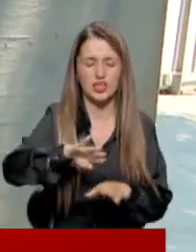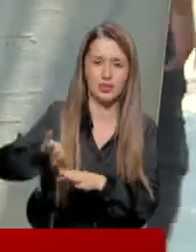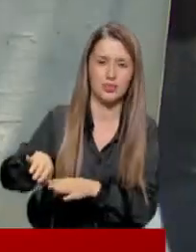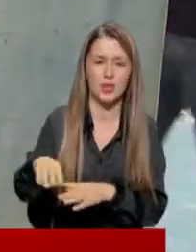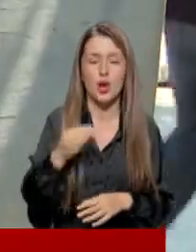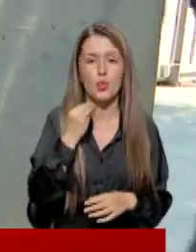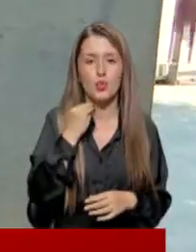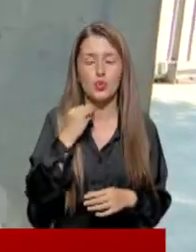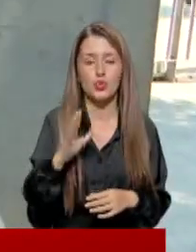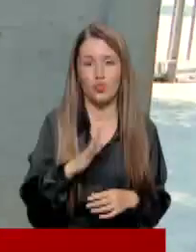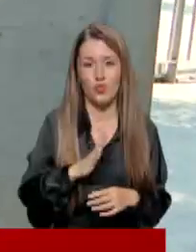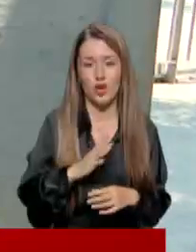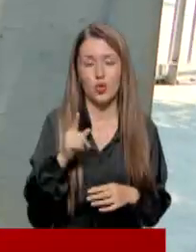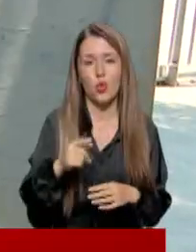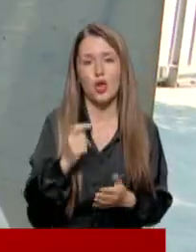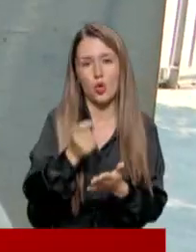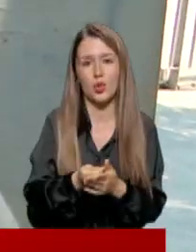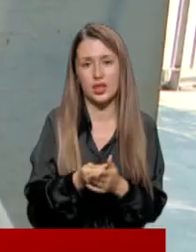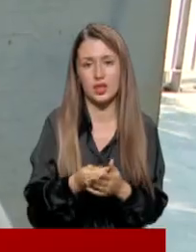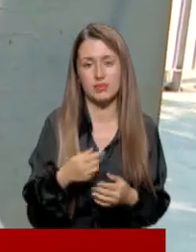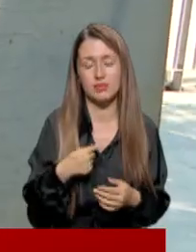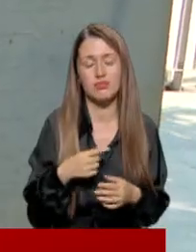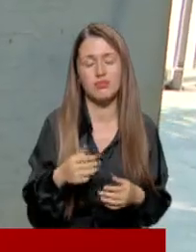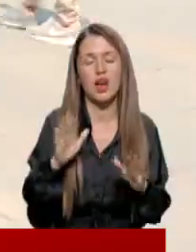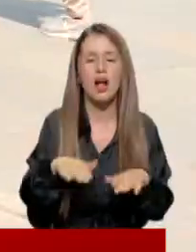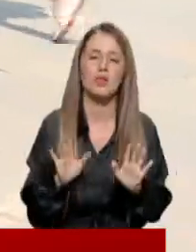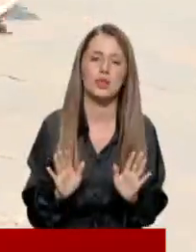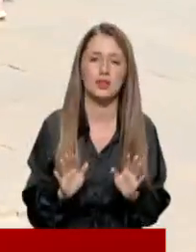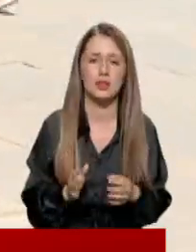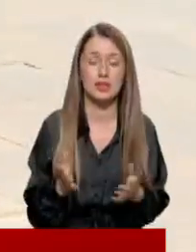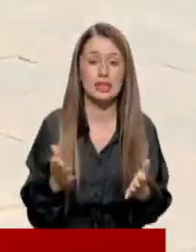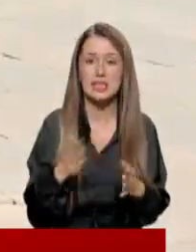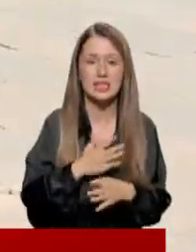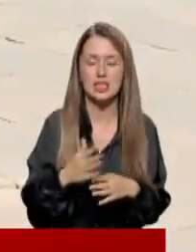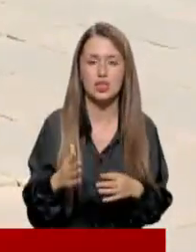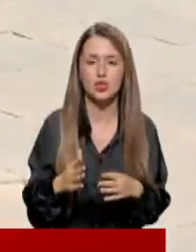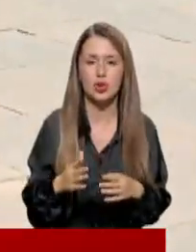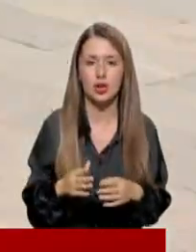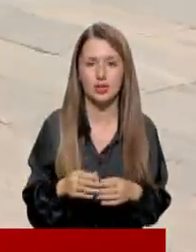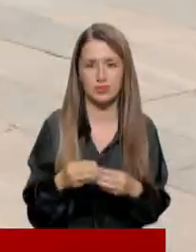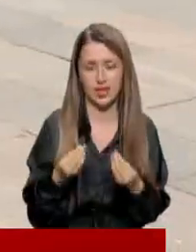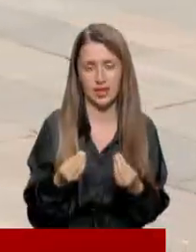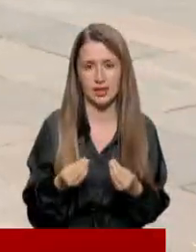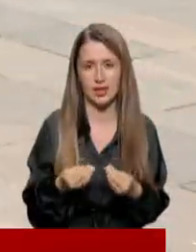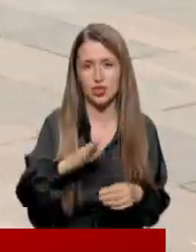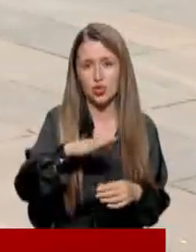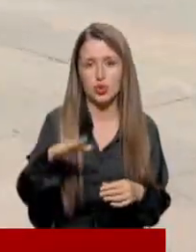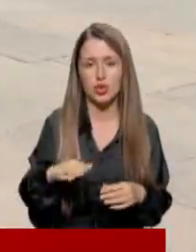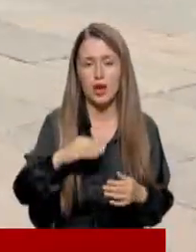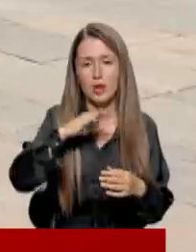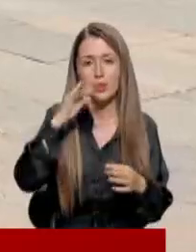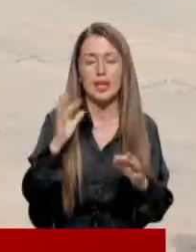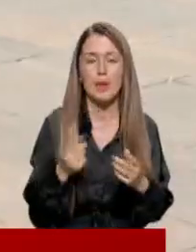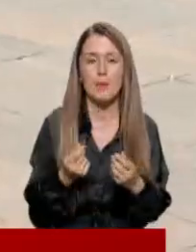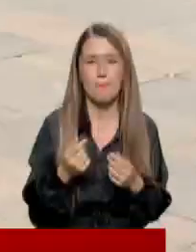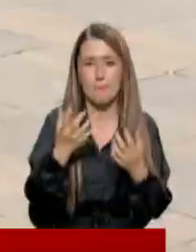Borcum vardı, kredi borcum. Oraya ödedim, elimde hiçbir şey kalmadı. Nasıl geçiyor bayram? İyi. Çocuklar bayramda ne bekler?